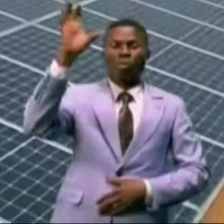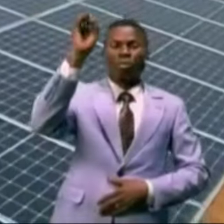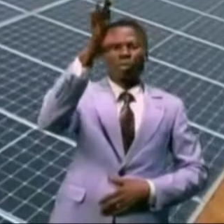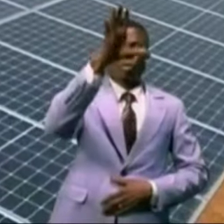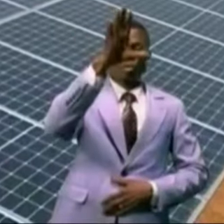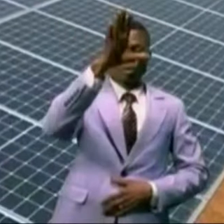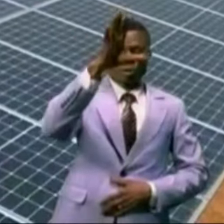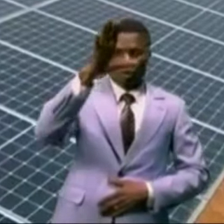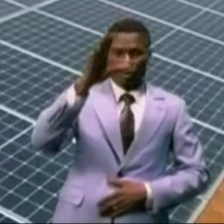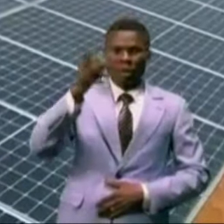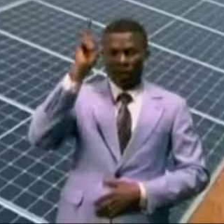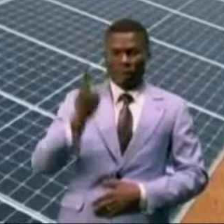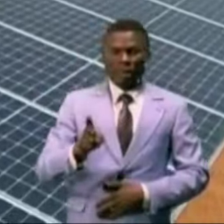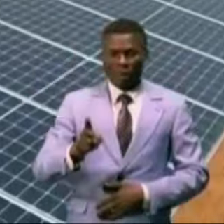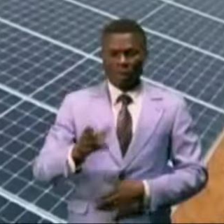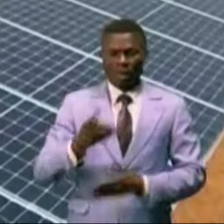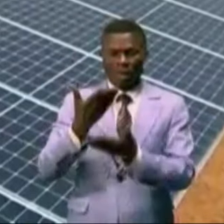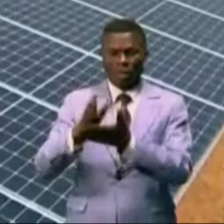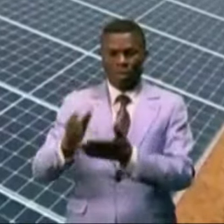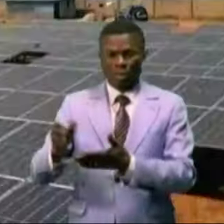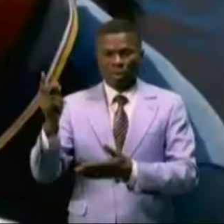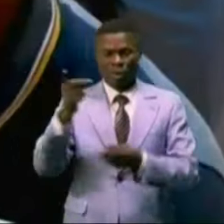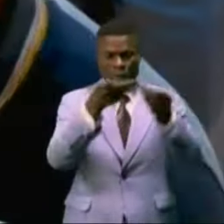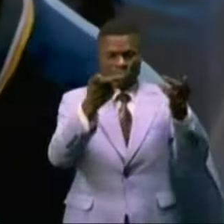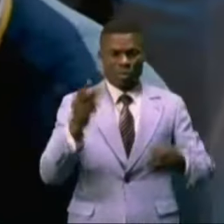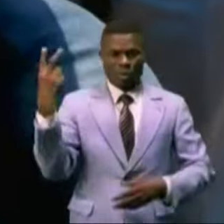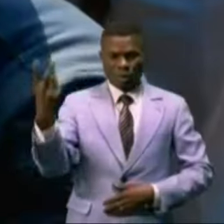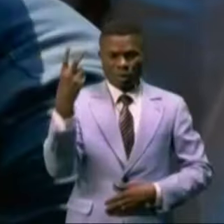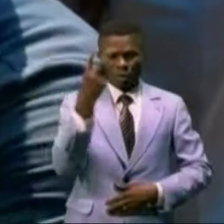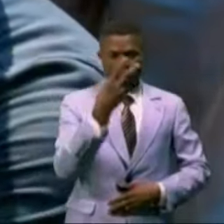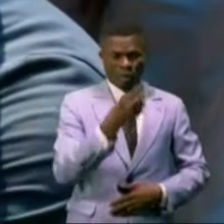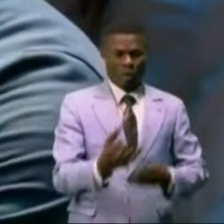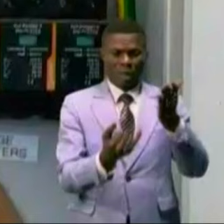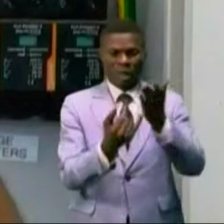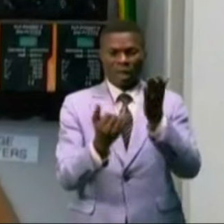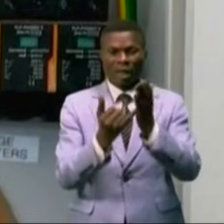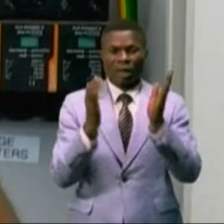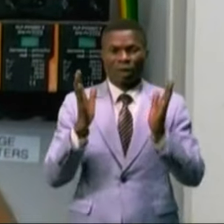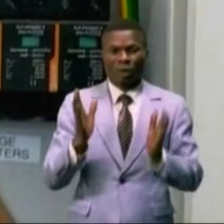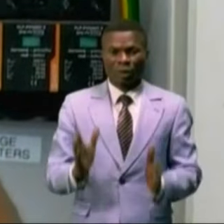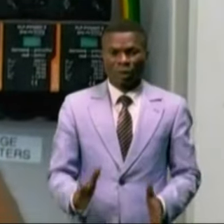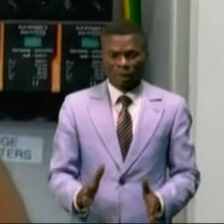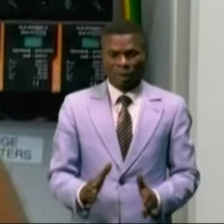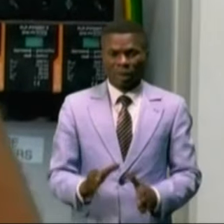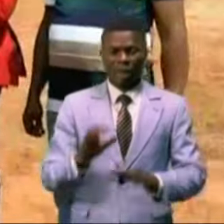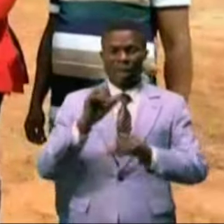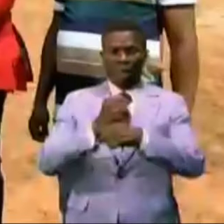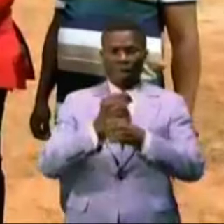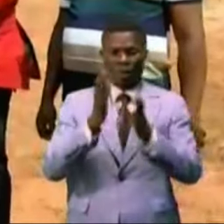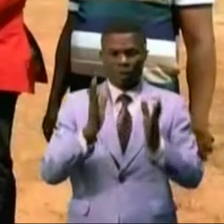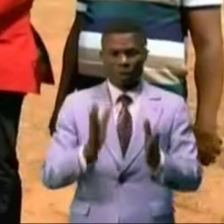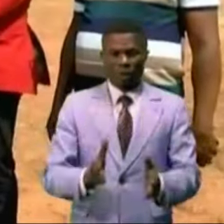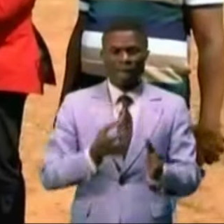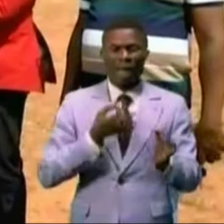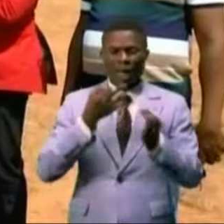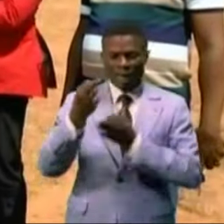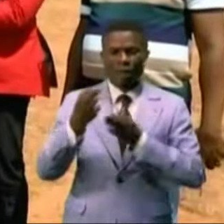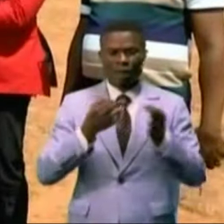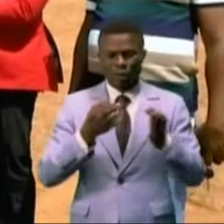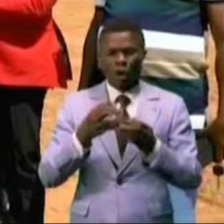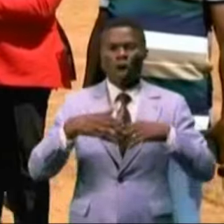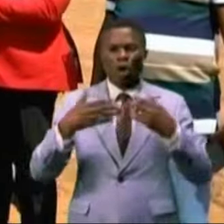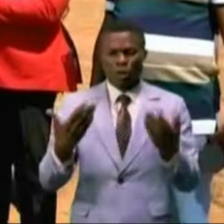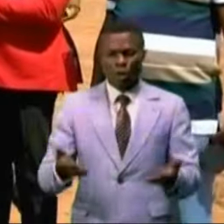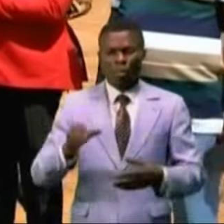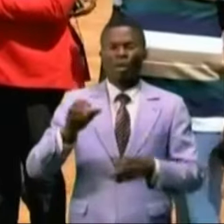montés sur 50 tables réparties en deux installations. L'ingénieur Guy Makwala, l'un des installateurs, a expliqué de quelle manière les